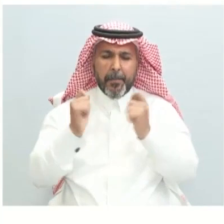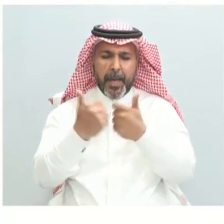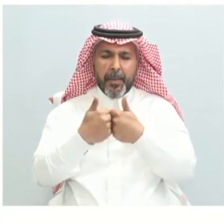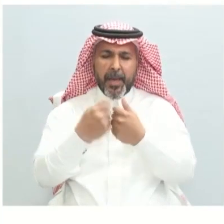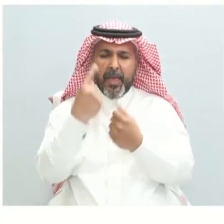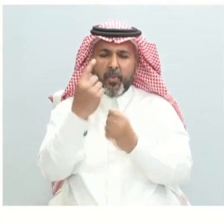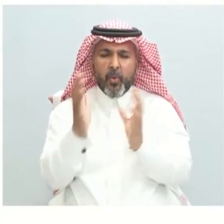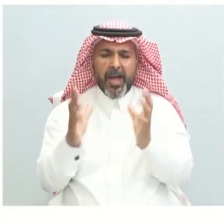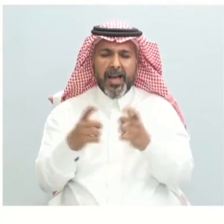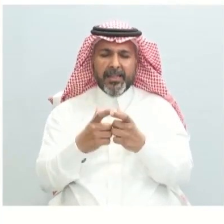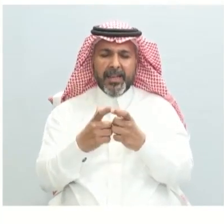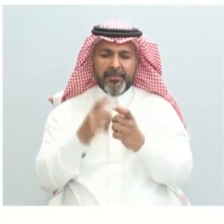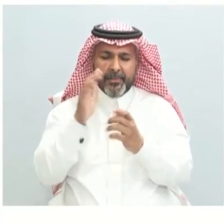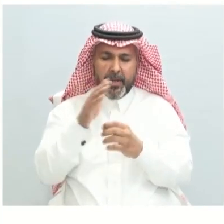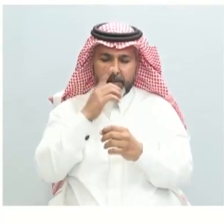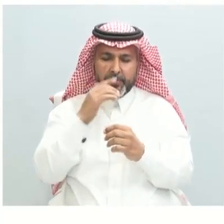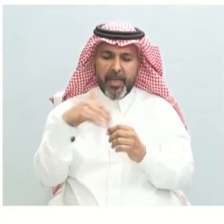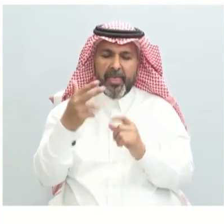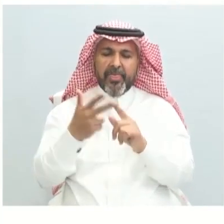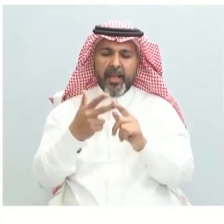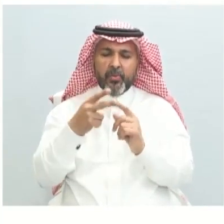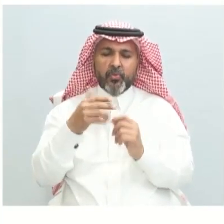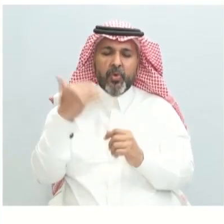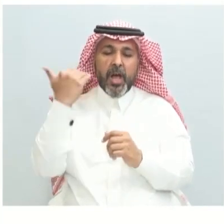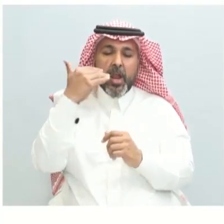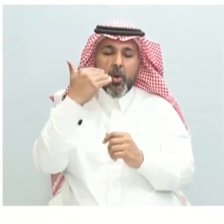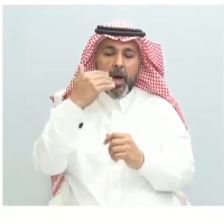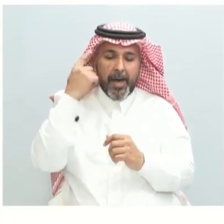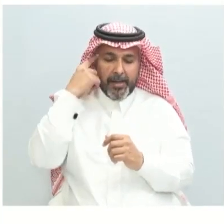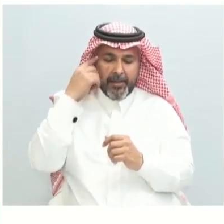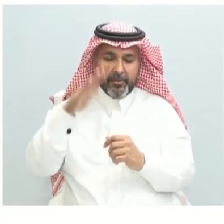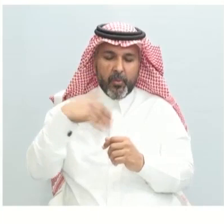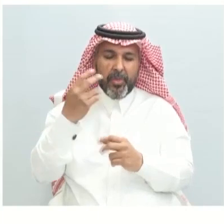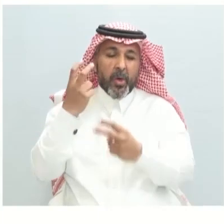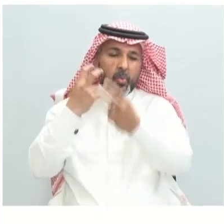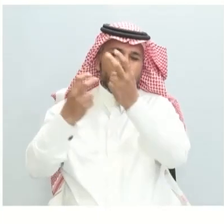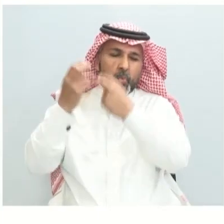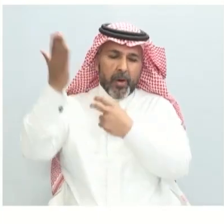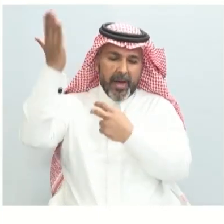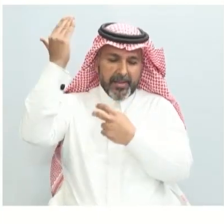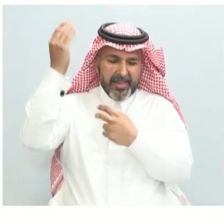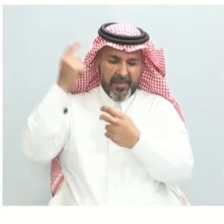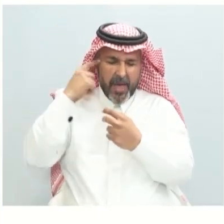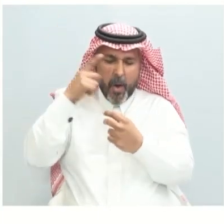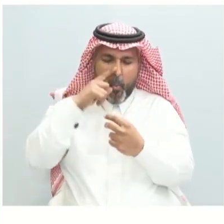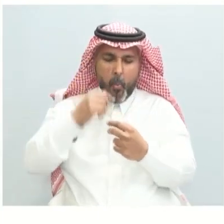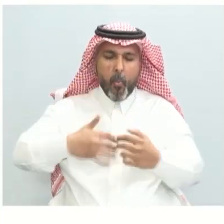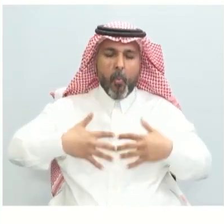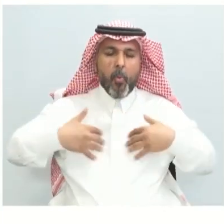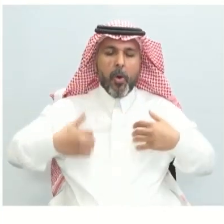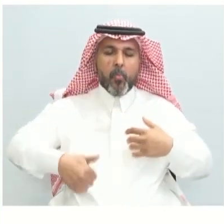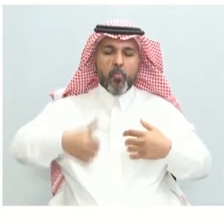الوطن اللغه العربيه الاعتزاز بتراث الوطن وثقافته وارثه